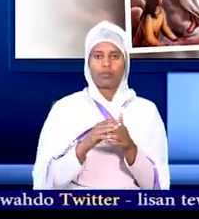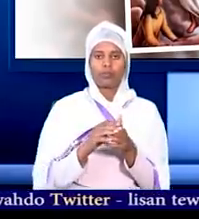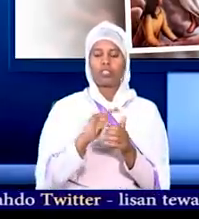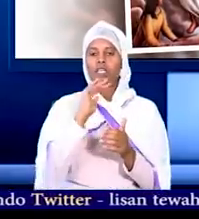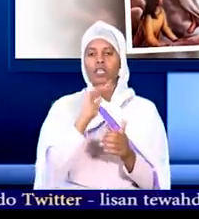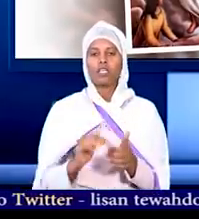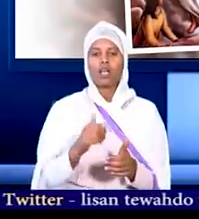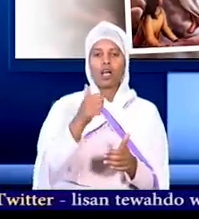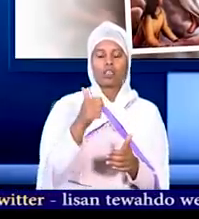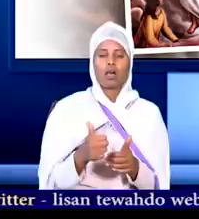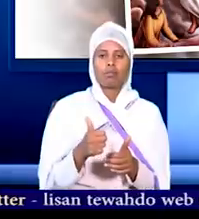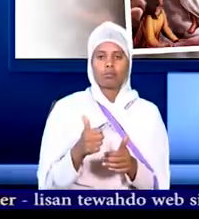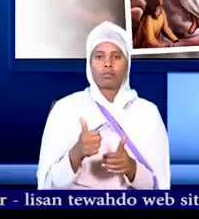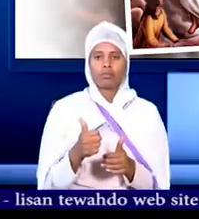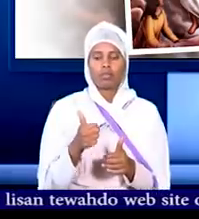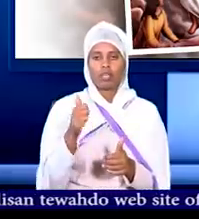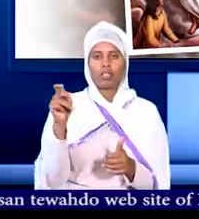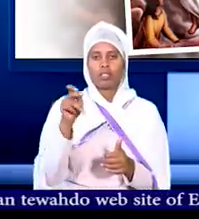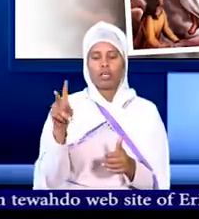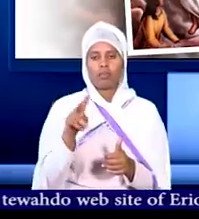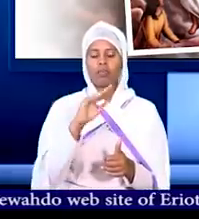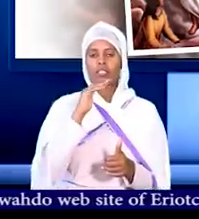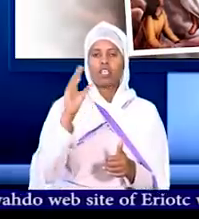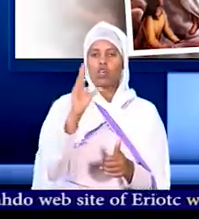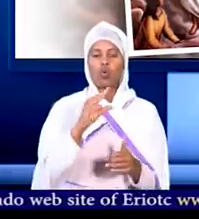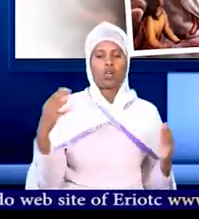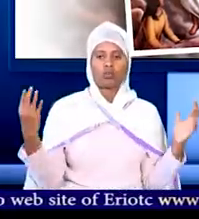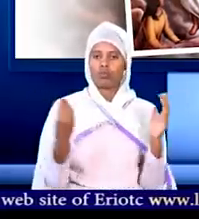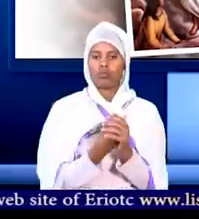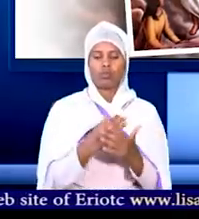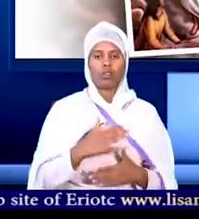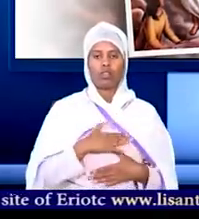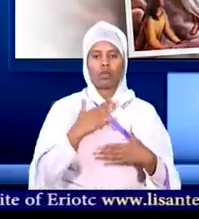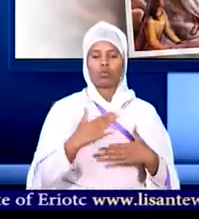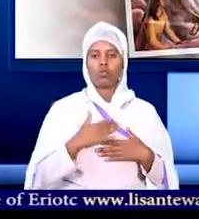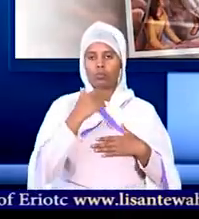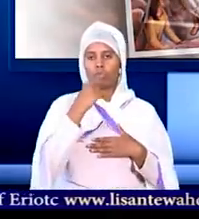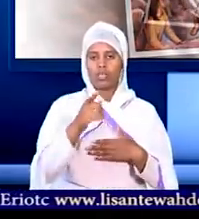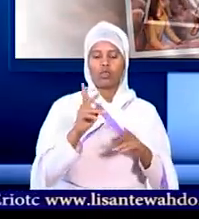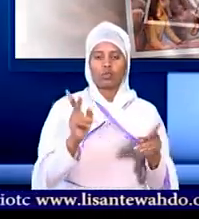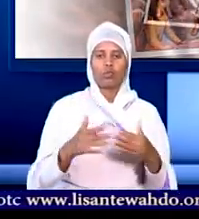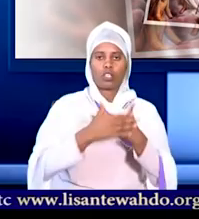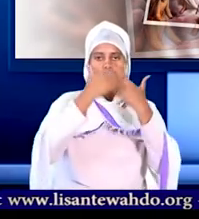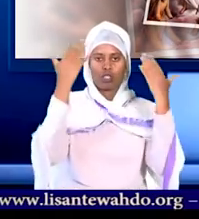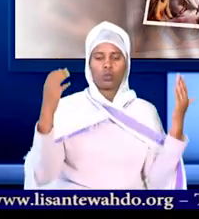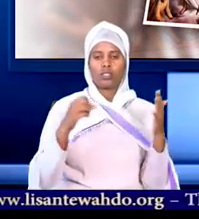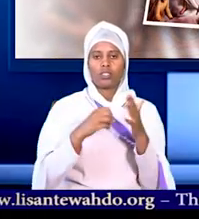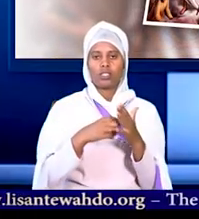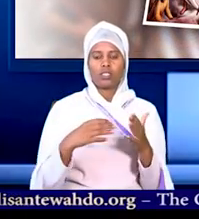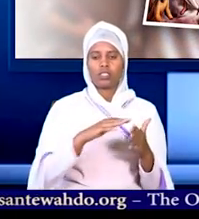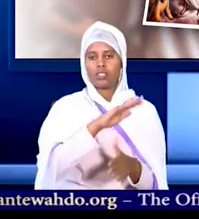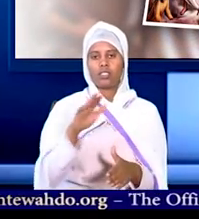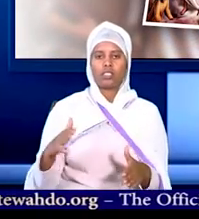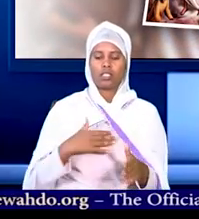ወሪስና። ደቂ ኣዳም ደቂ ሔዋን ኩሎም ተሓጒሶም ብማለት ነዚ